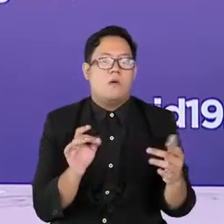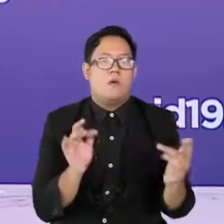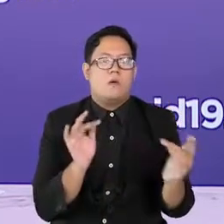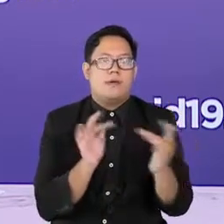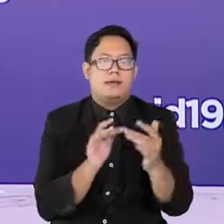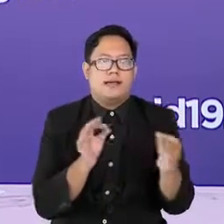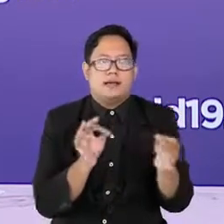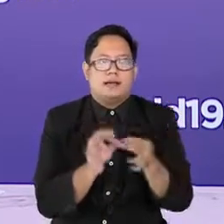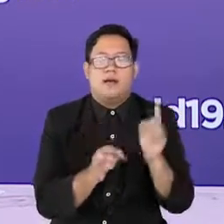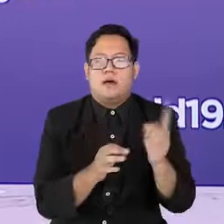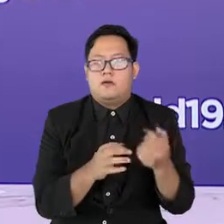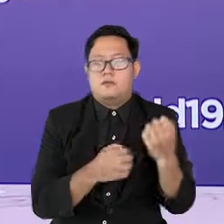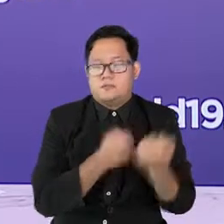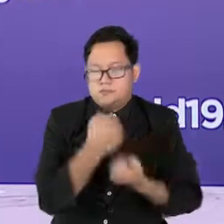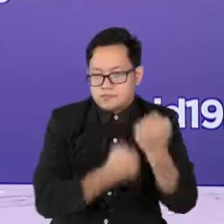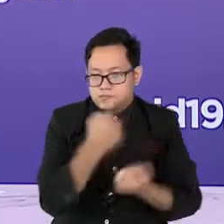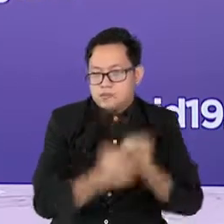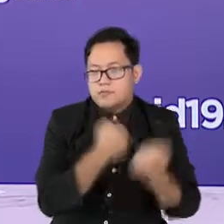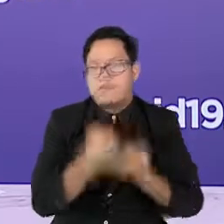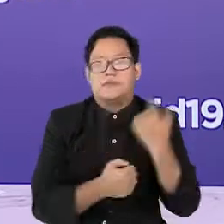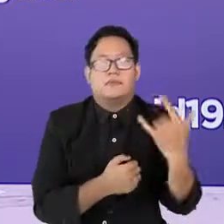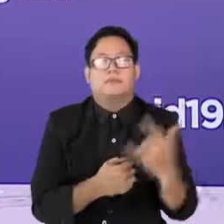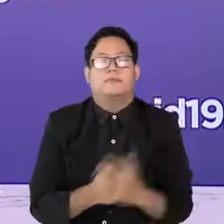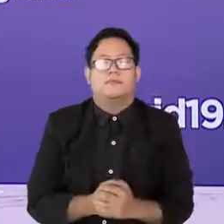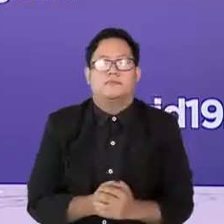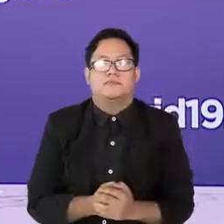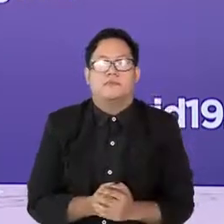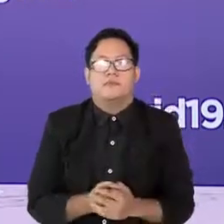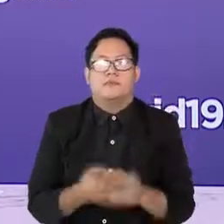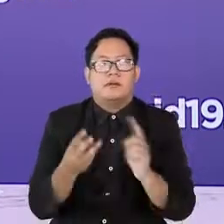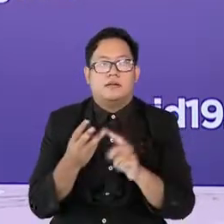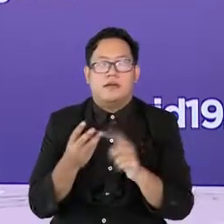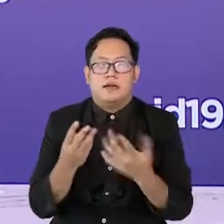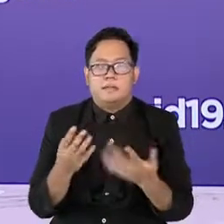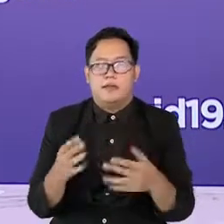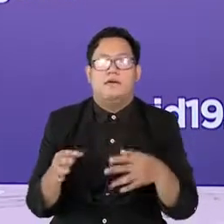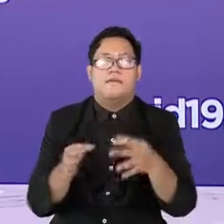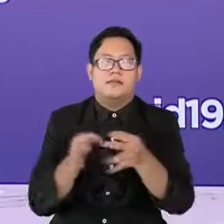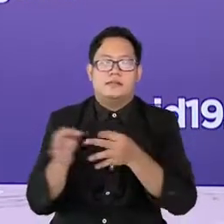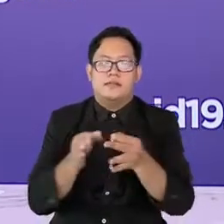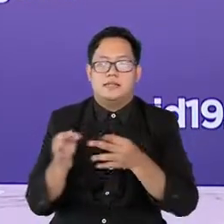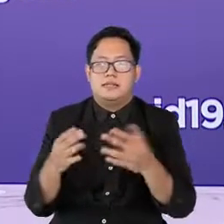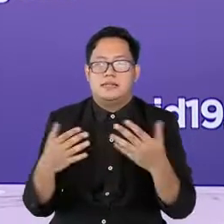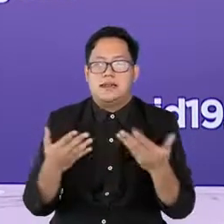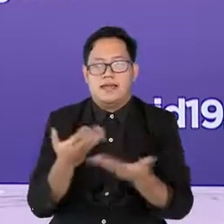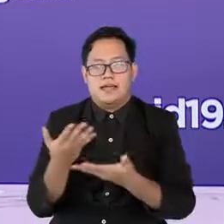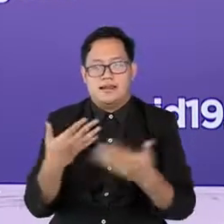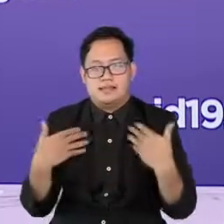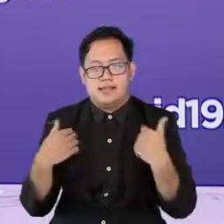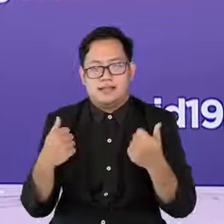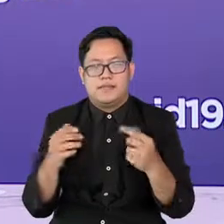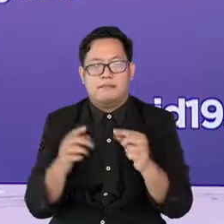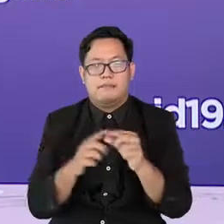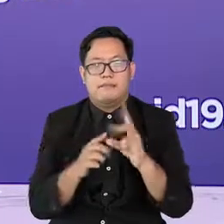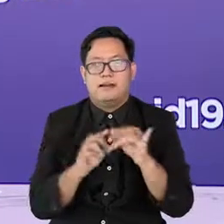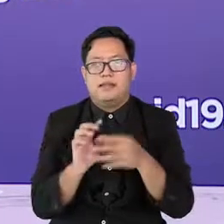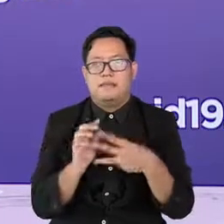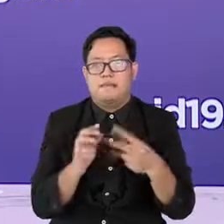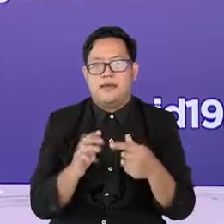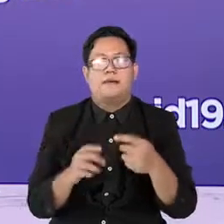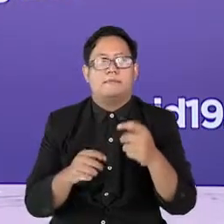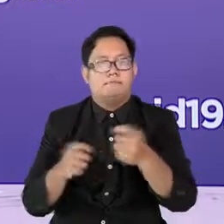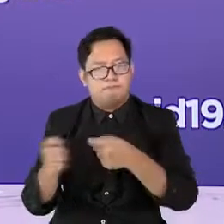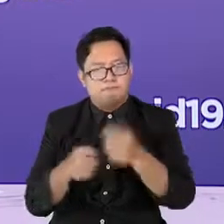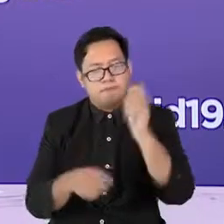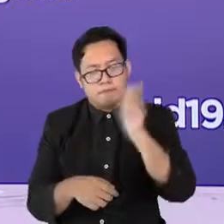terus digencarkan dan yang ketiga ialah pemberdayaan fasilitas pelayanan kesehatan primer Hai dan Hal ini bertujuan untuk